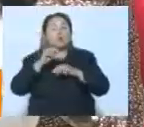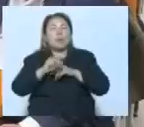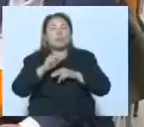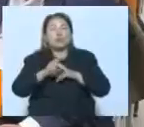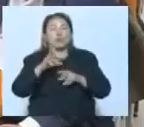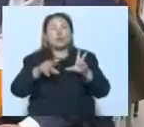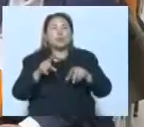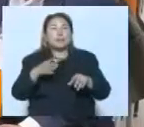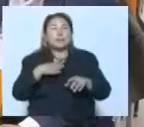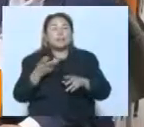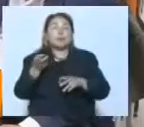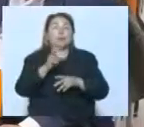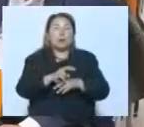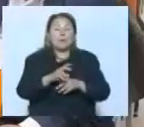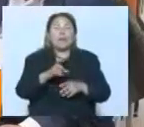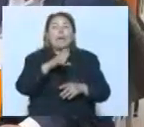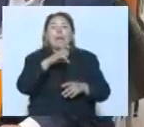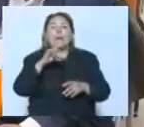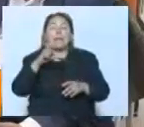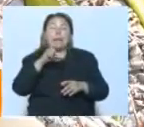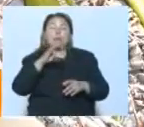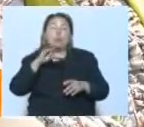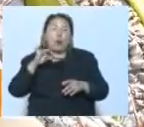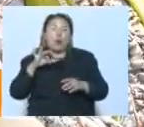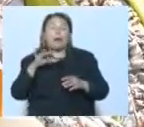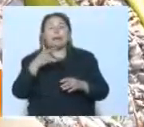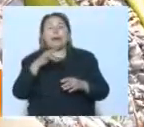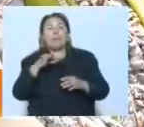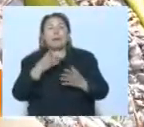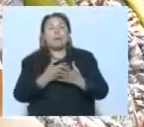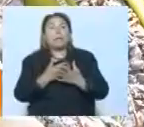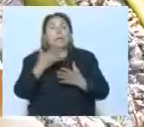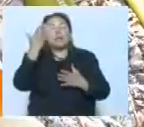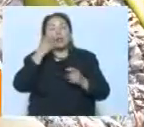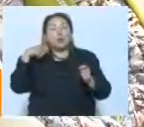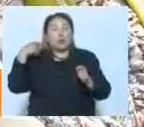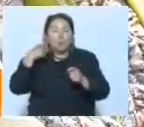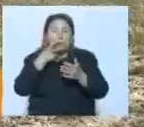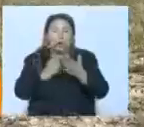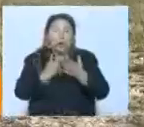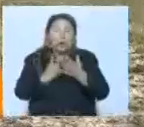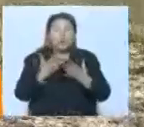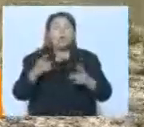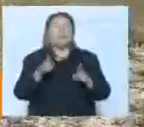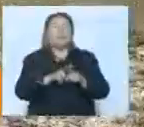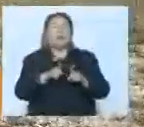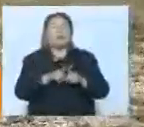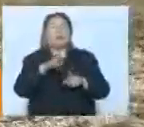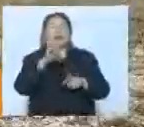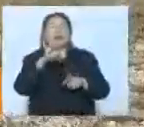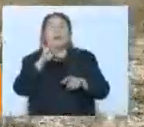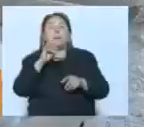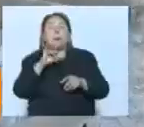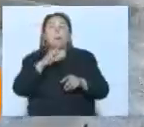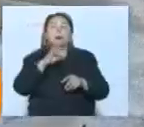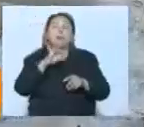Маңғаз өлкенің киелі орындары этнографиясымен танысты. Кейін түрлі деректі фильмдерді көріп талқылады. Содан соң Қағба баба, Мақтым